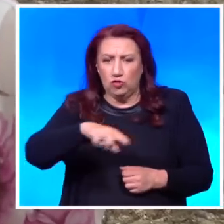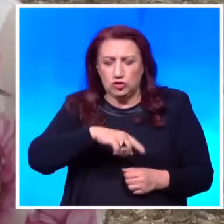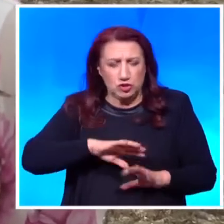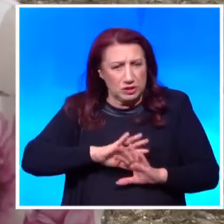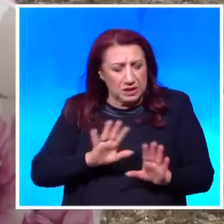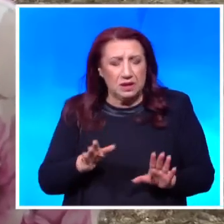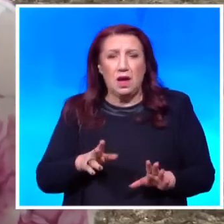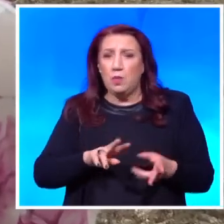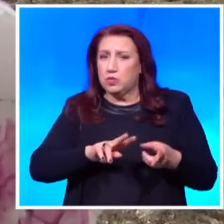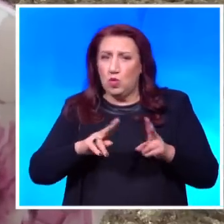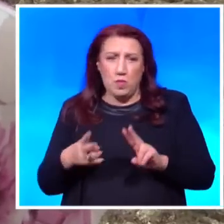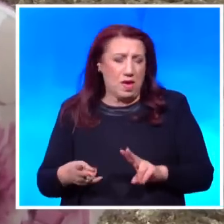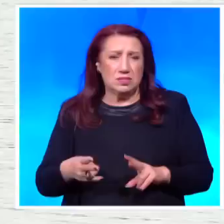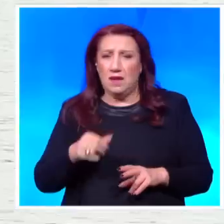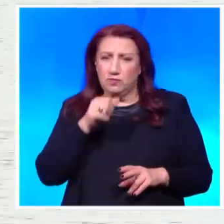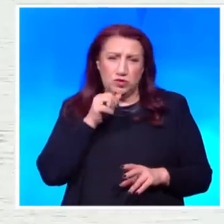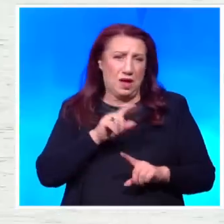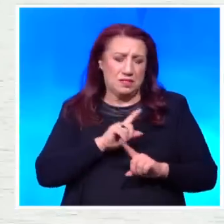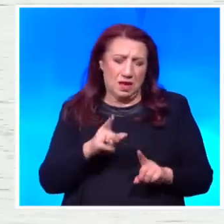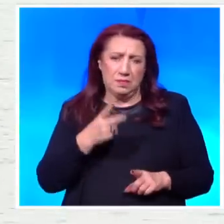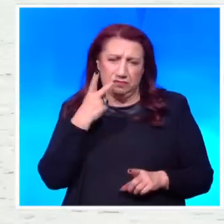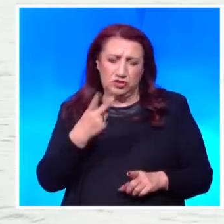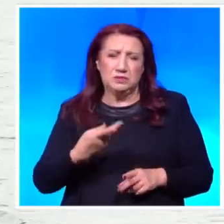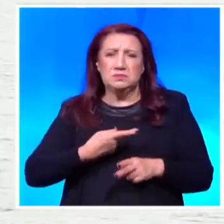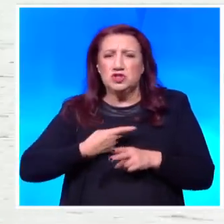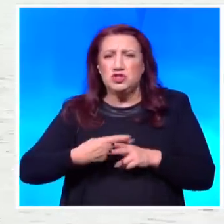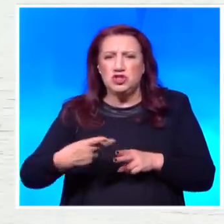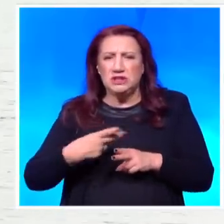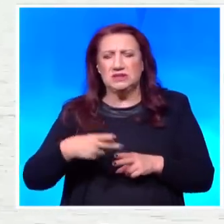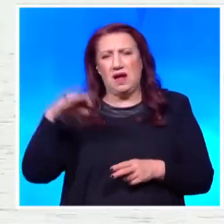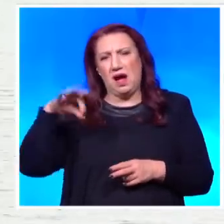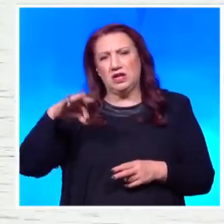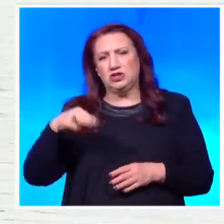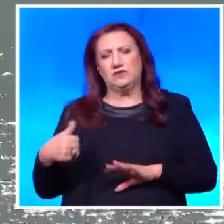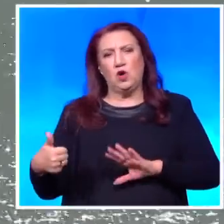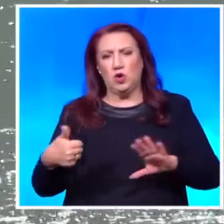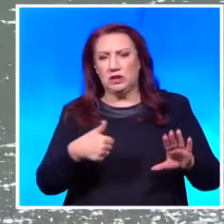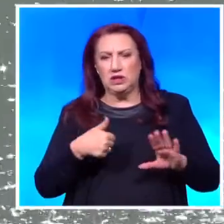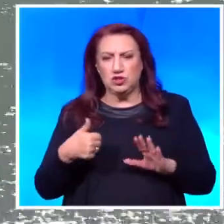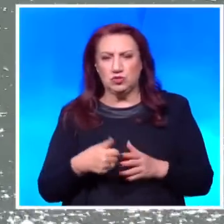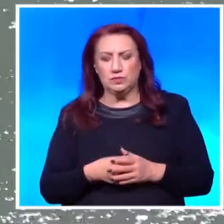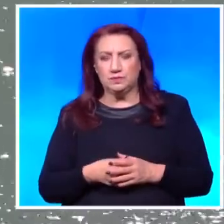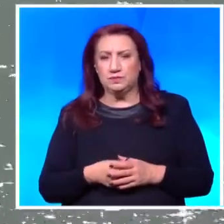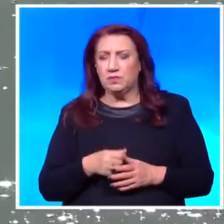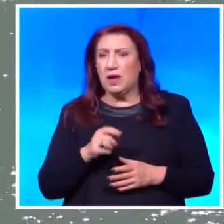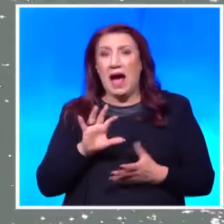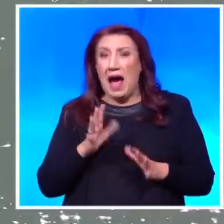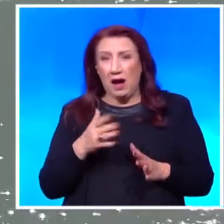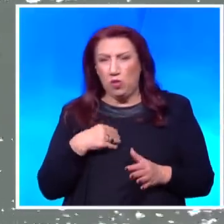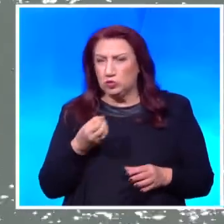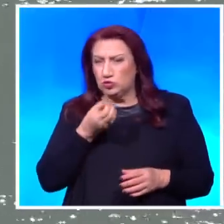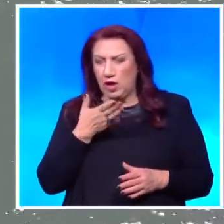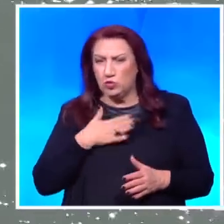че водата е естествено чиста. Абсолютно нищо безпокоително няма. Може ли да се скрие подобно замърсяване, да се